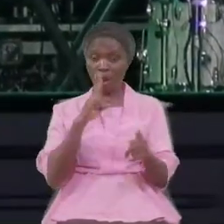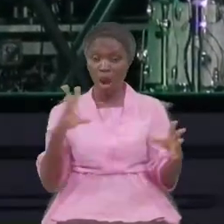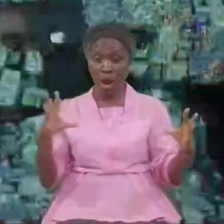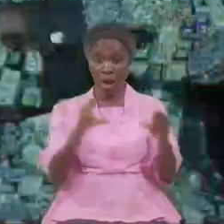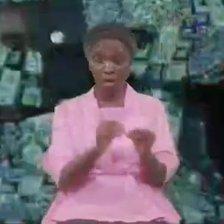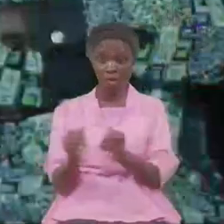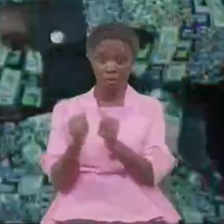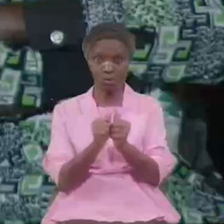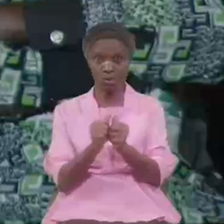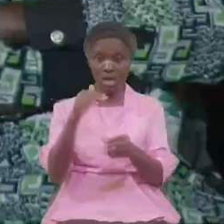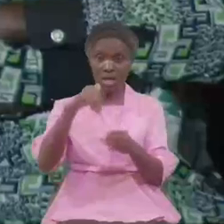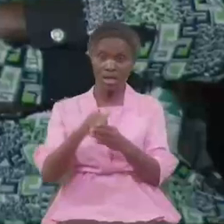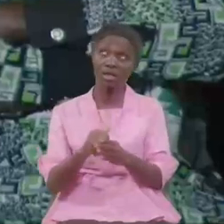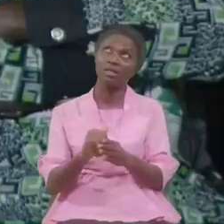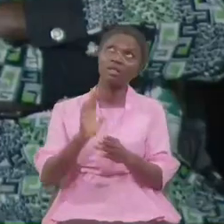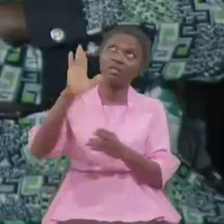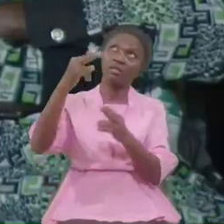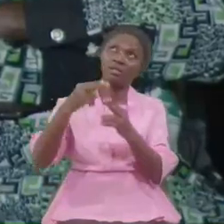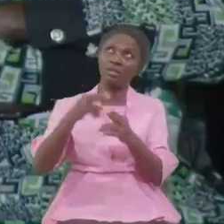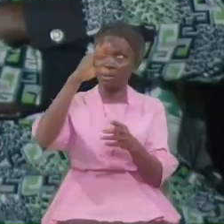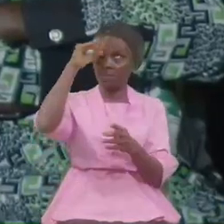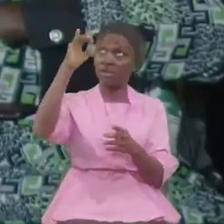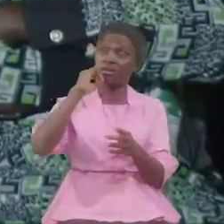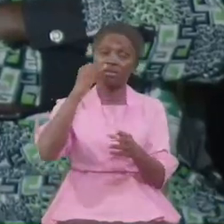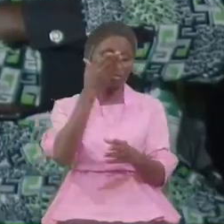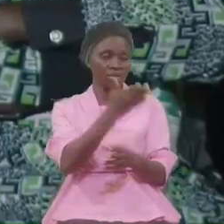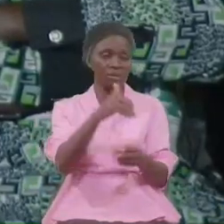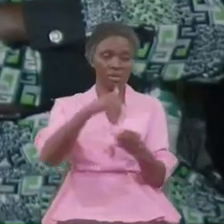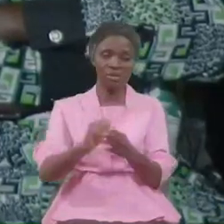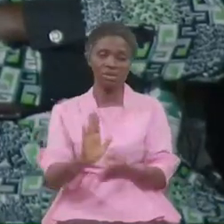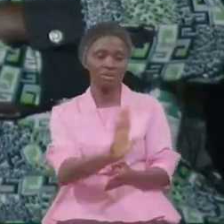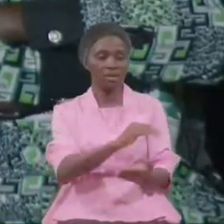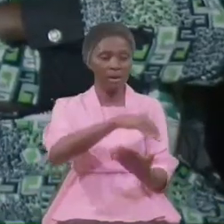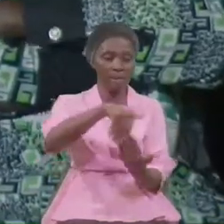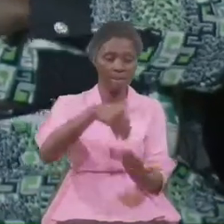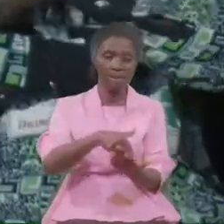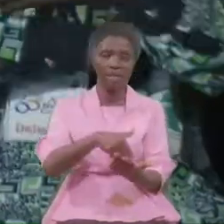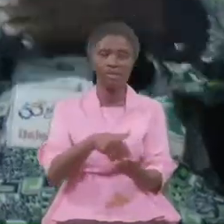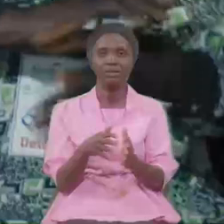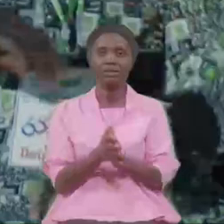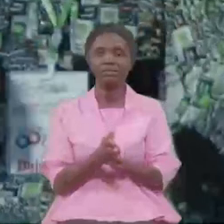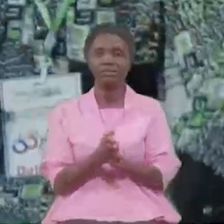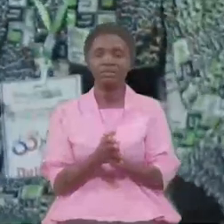Jésus a dit que là où deux sont assemblés en mon nom, je suis